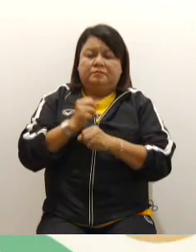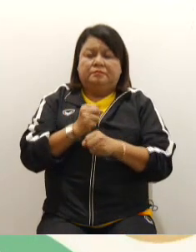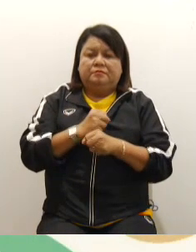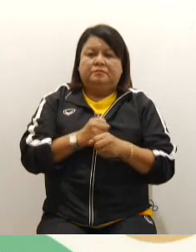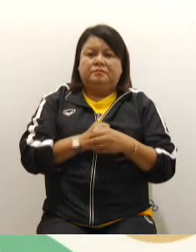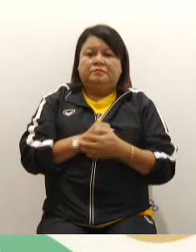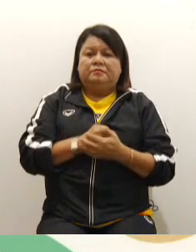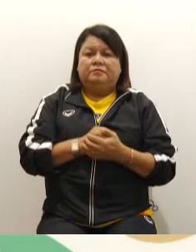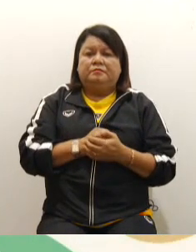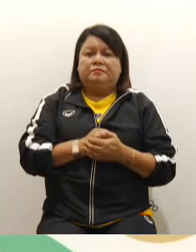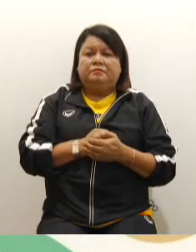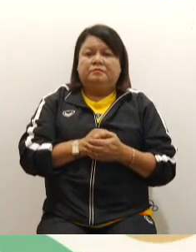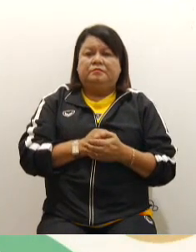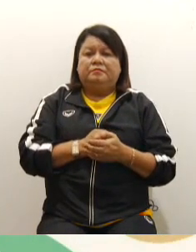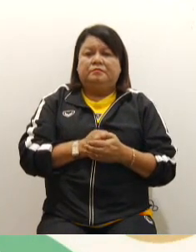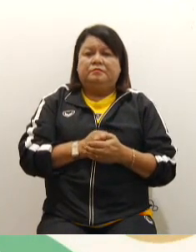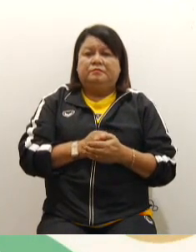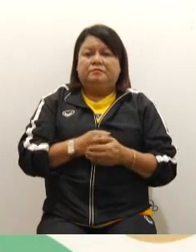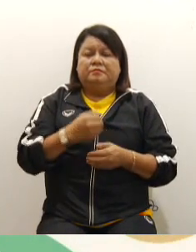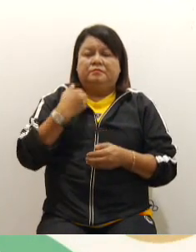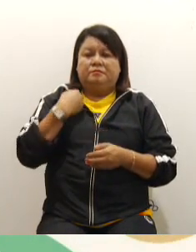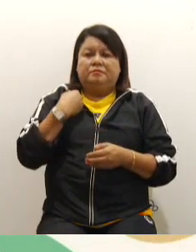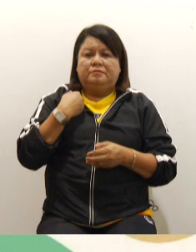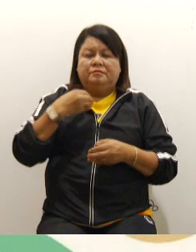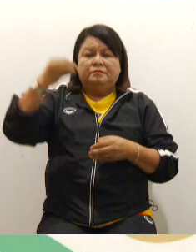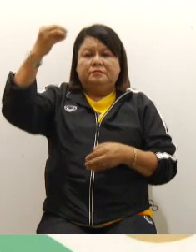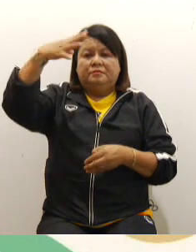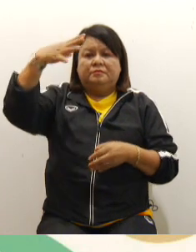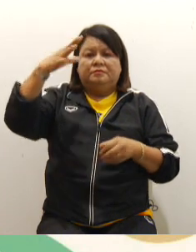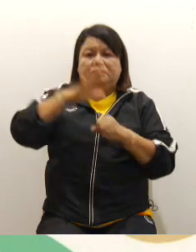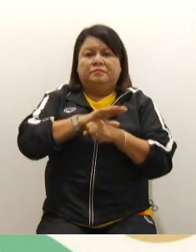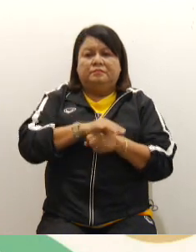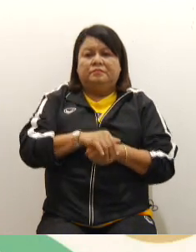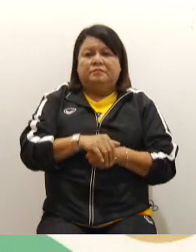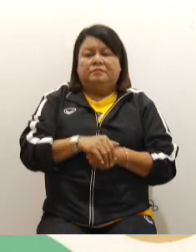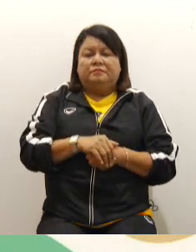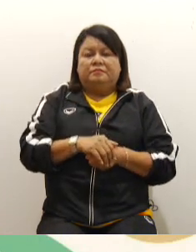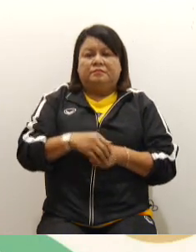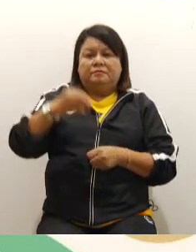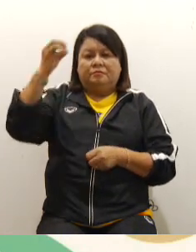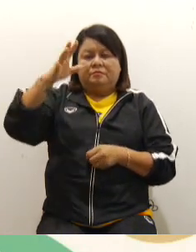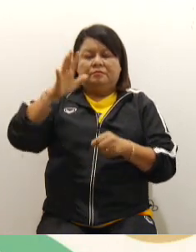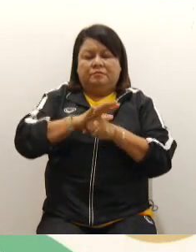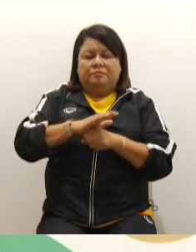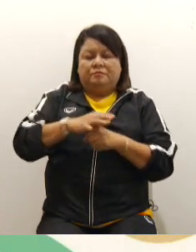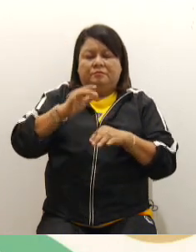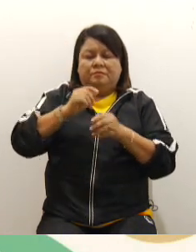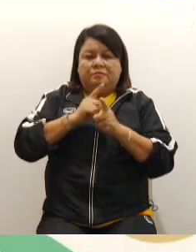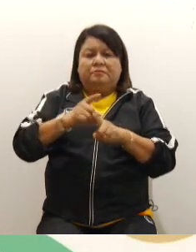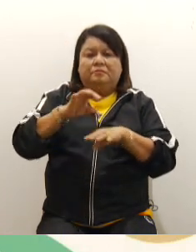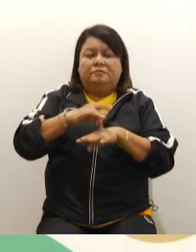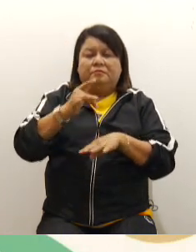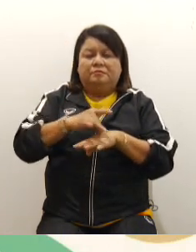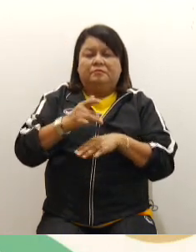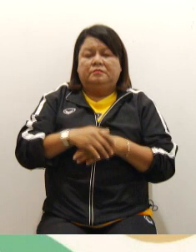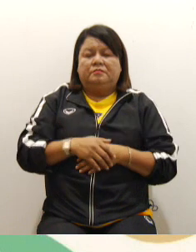นะคะมีต้องมีแสงสว่างเพียงพอนะคะเรามีแสงสว่างเพียงพอไหมถ้าเกิดว่าไอ้ตัวแสงสว่างตามธรรมชาติที่เราได้ก็มาจากหน้าต่างเนี่